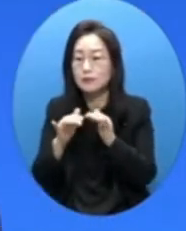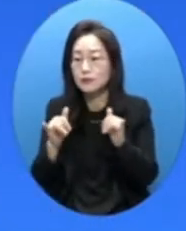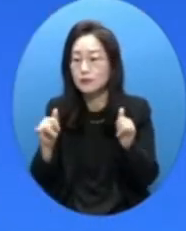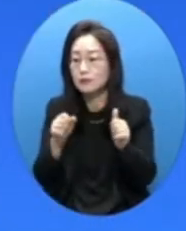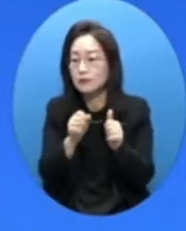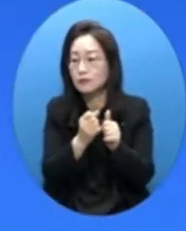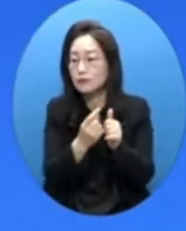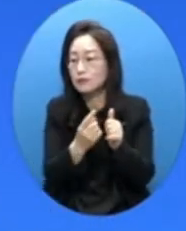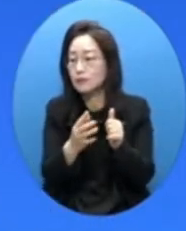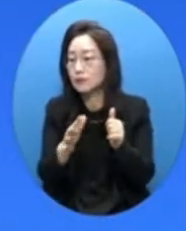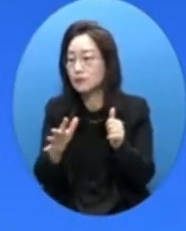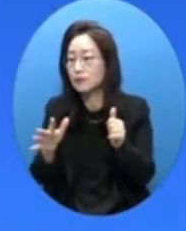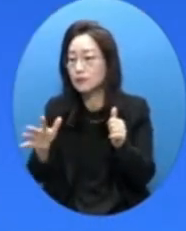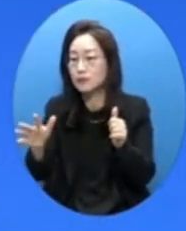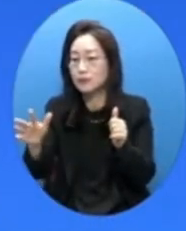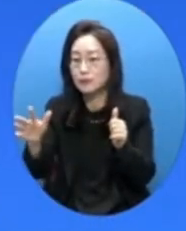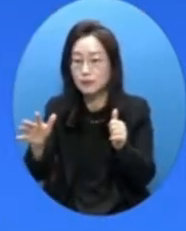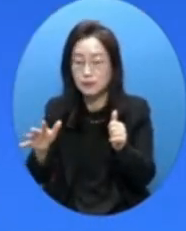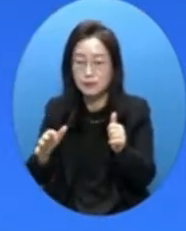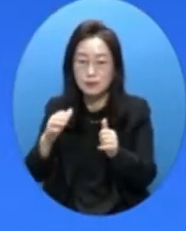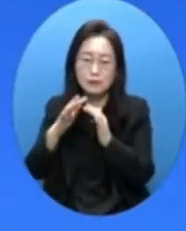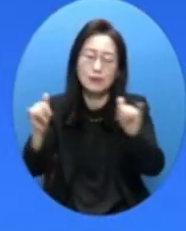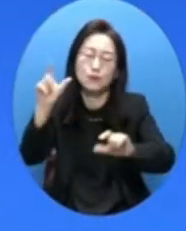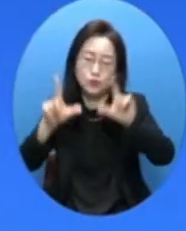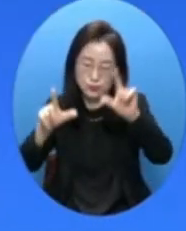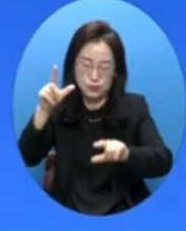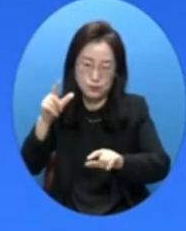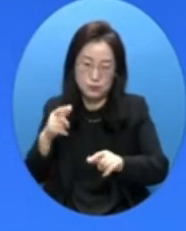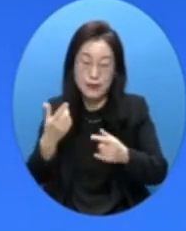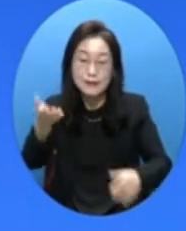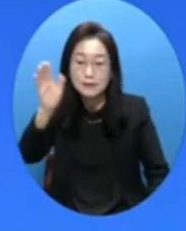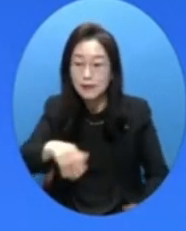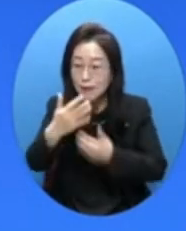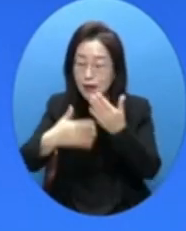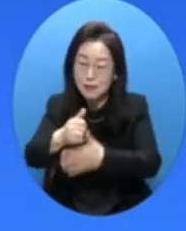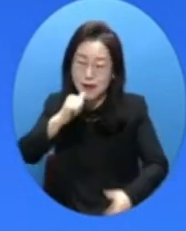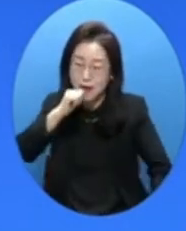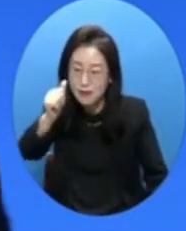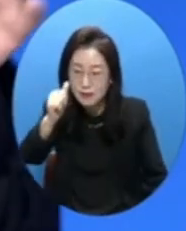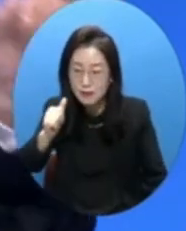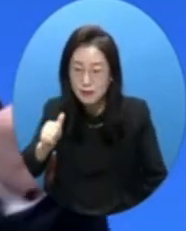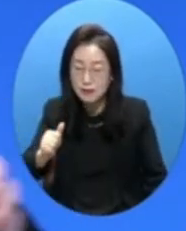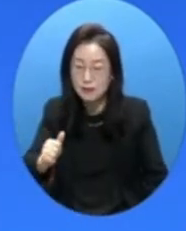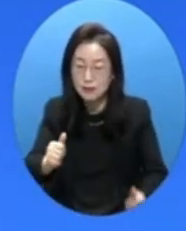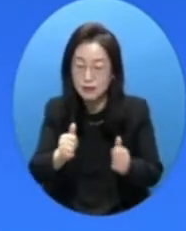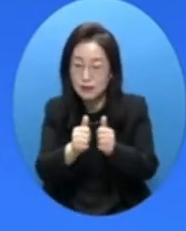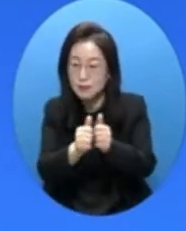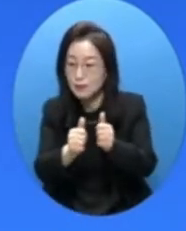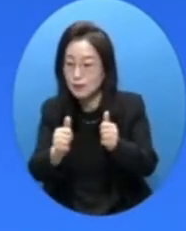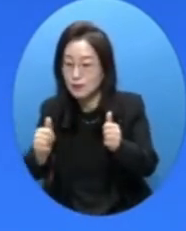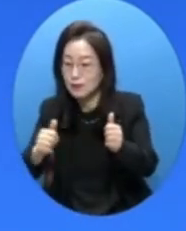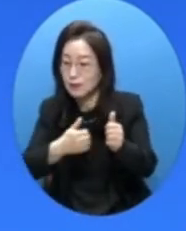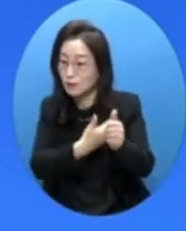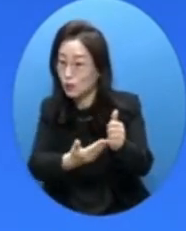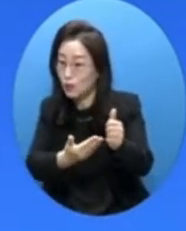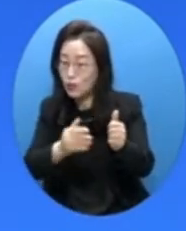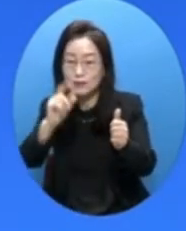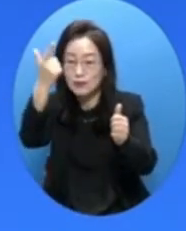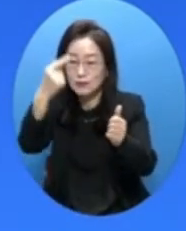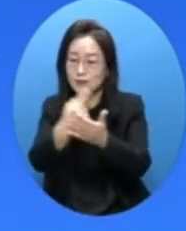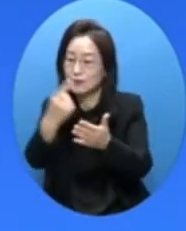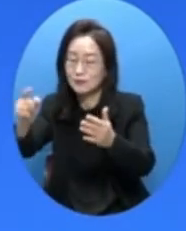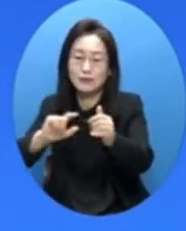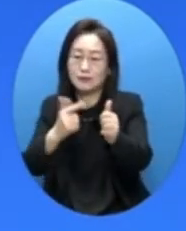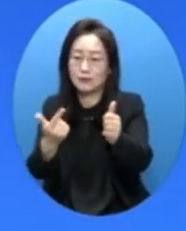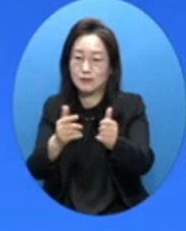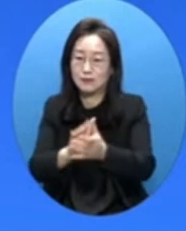곁을 떠나고 맙니다. 그 사람들의 모습입니다. 그러나 하나님은 절대 우리를 홀로 외롭게 내버려두지 아니하시고 우리를 떠나지